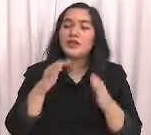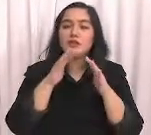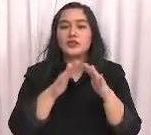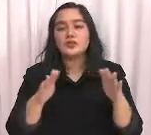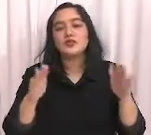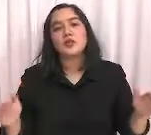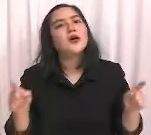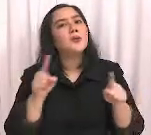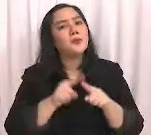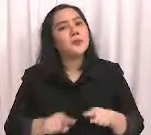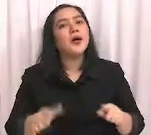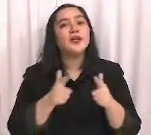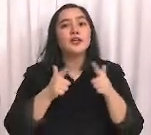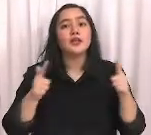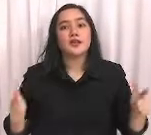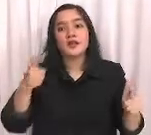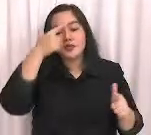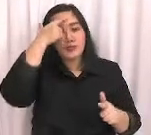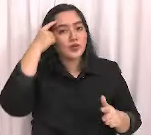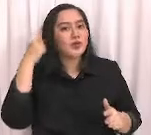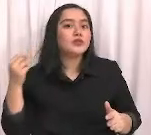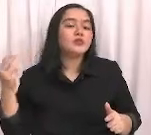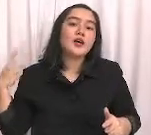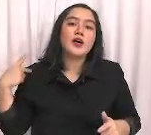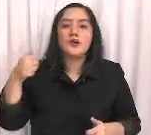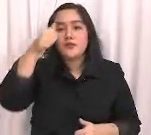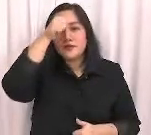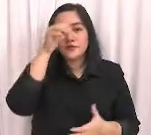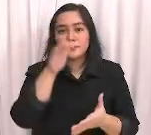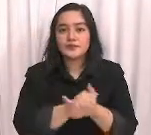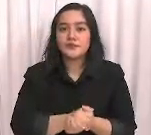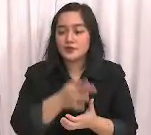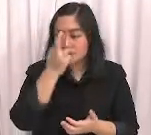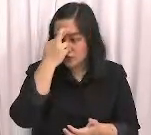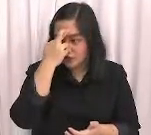ka na nakikita niya yung kahinaan mo, pero hindi siya